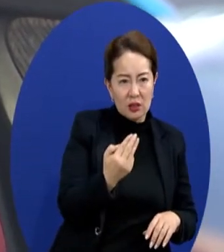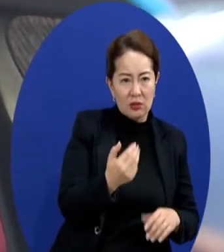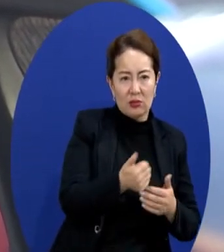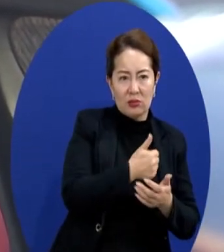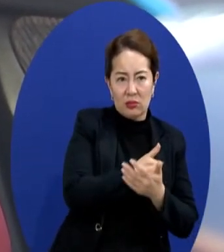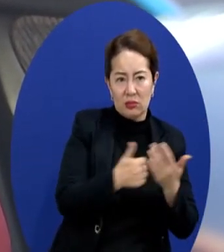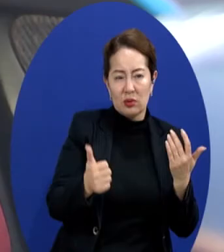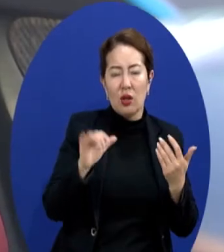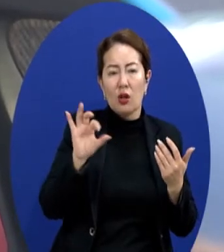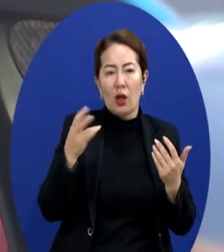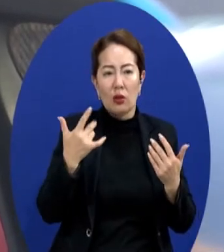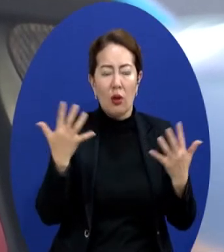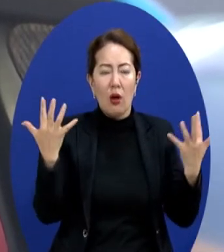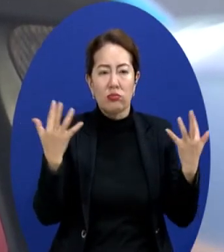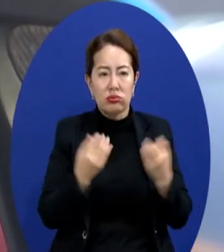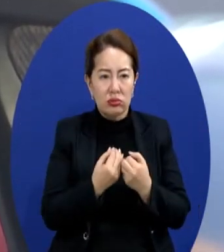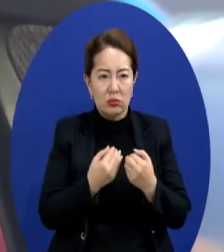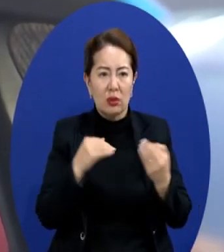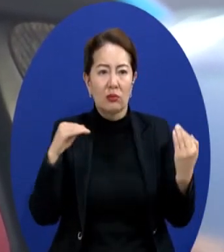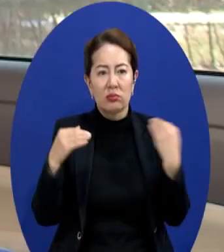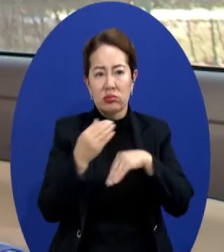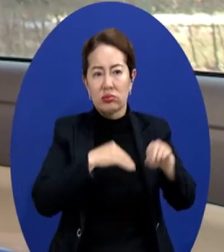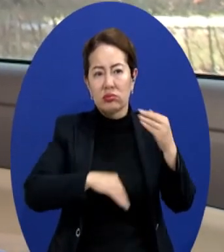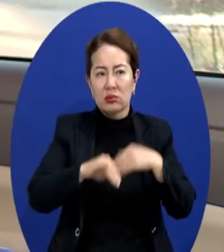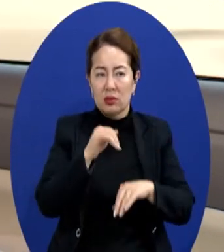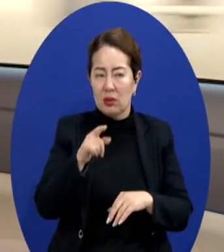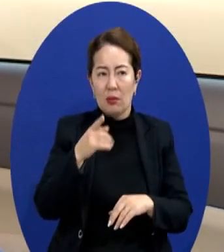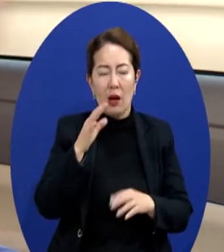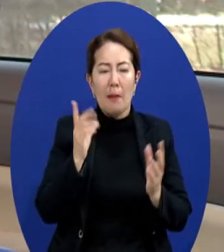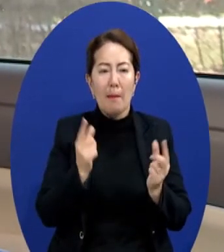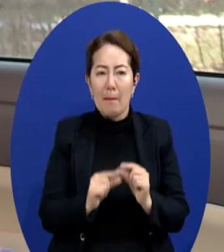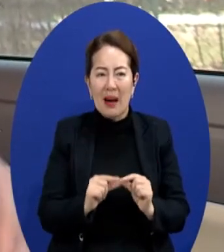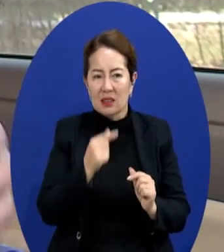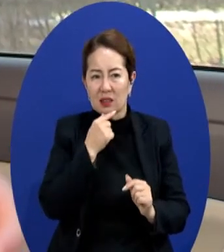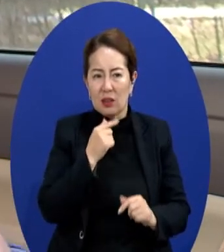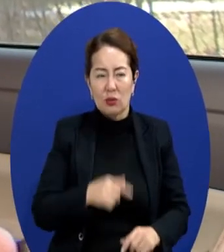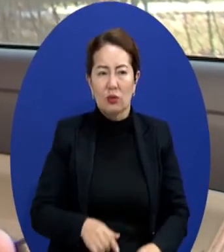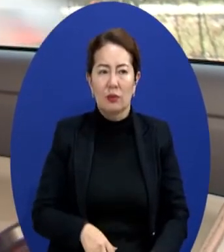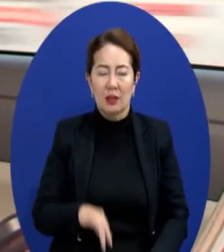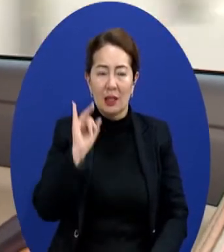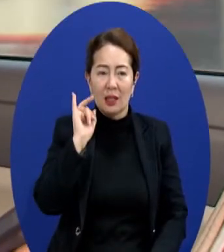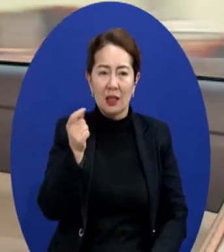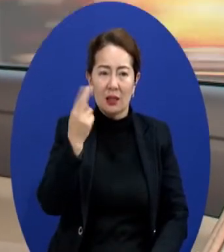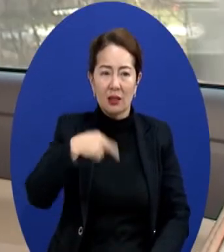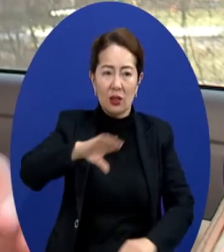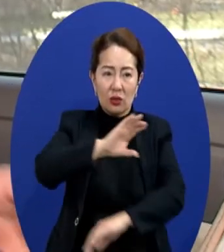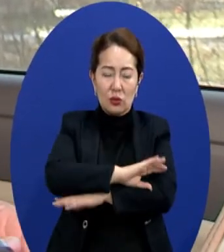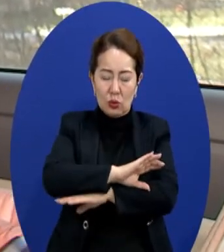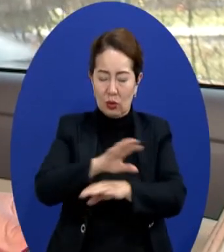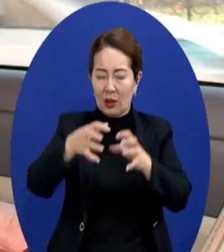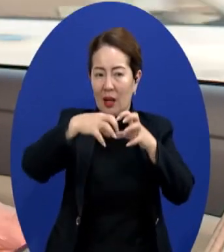нь нөгөө тэг сондгоо тийм ээ, тэргээр нь уул болж байна. Тэс өөр одоо тэгэл хотод хилжиж л энэ төвчрэл нь арилгах.